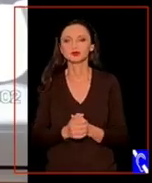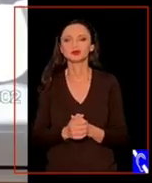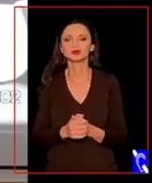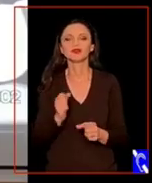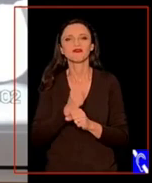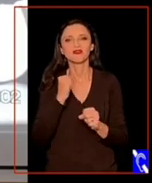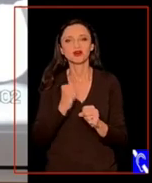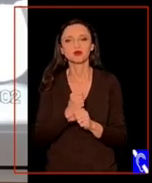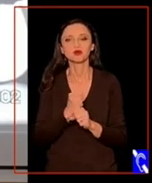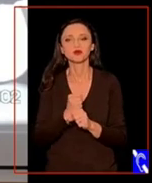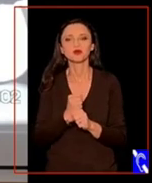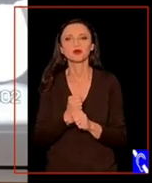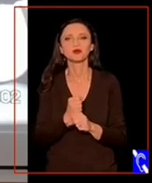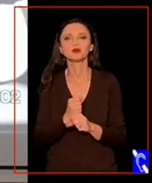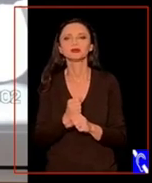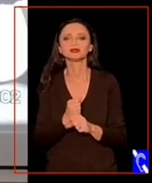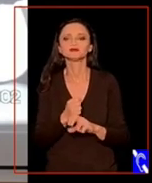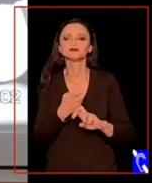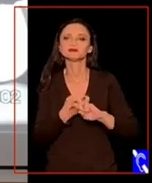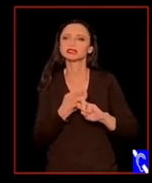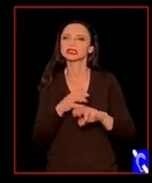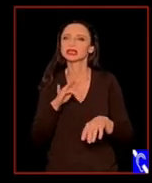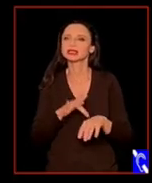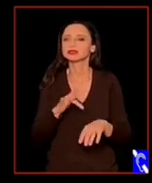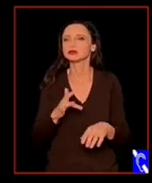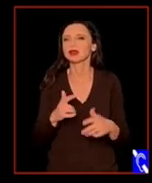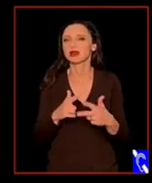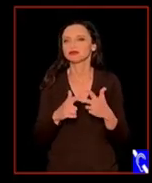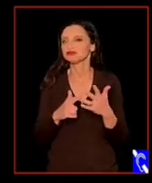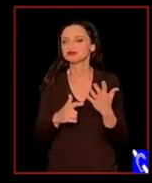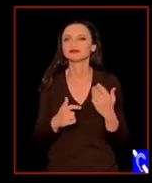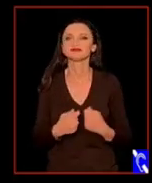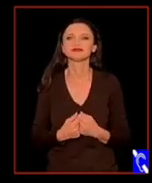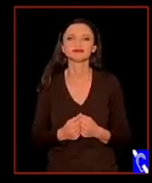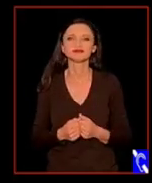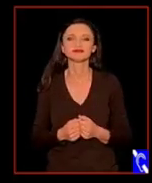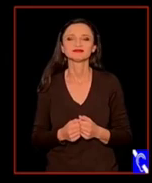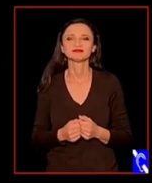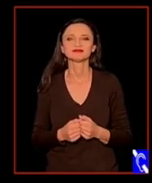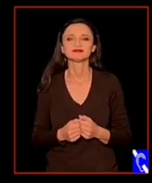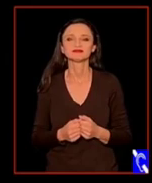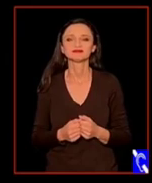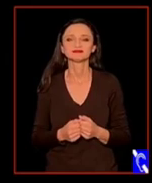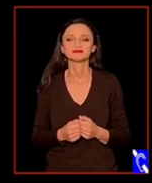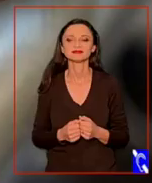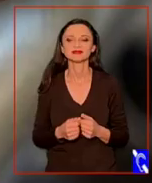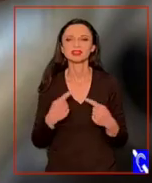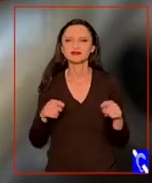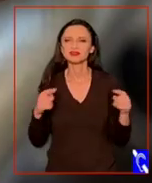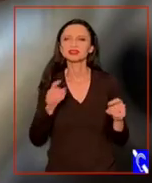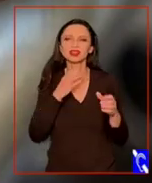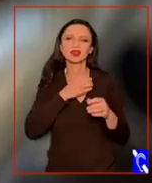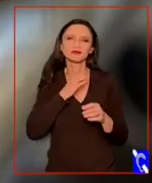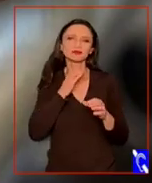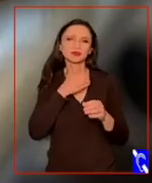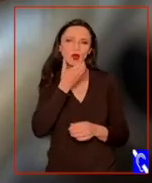de confecționat sticle senzoriale. Am participat la nenumărate